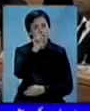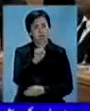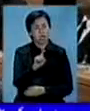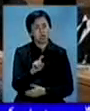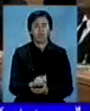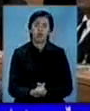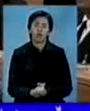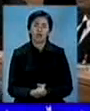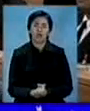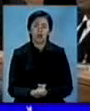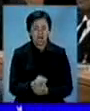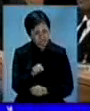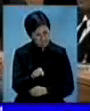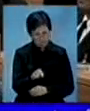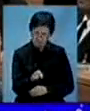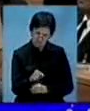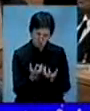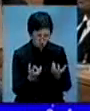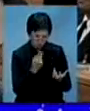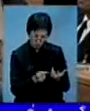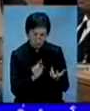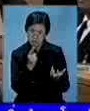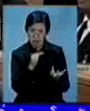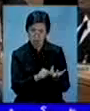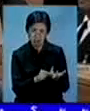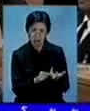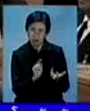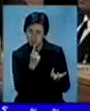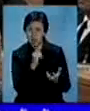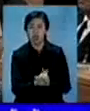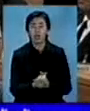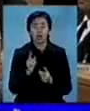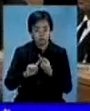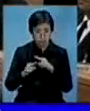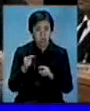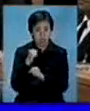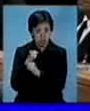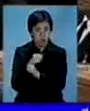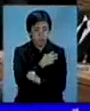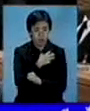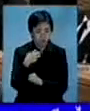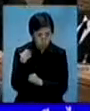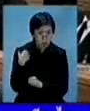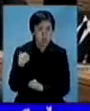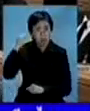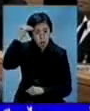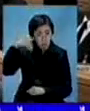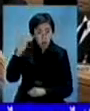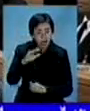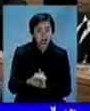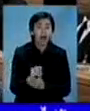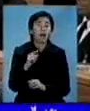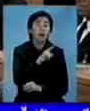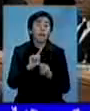Unused แปลว่าไม่เคยใช้ Used แปลว่าใช้ Unusedผมก็มีเพื่อนเป็นพูดเหมือนกันนะไม่โม้นะเขาให้ข้อมูล